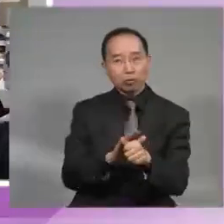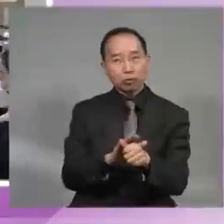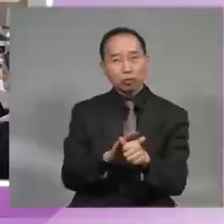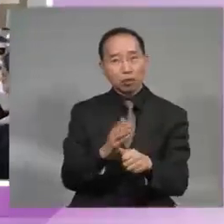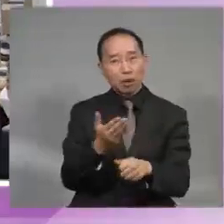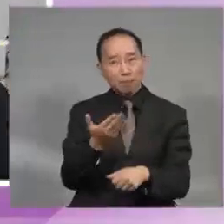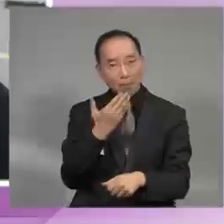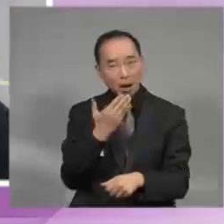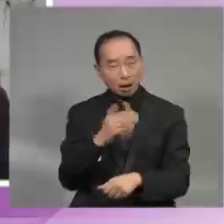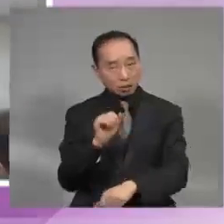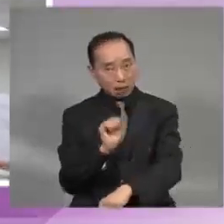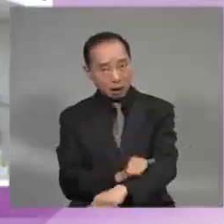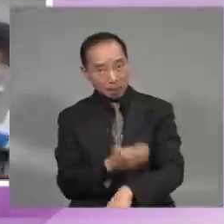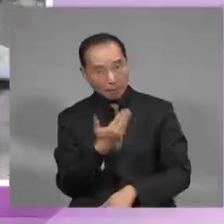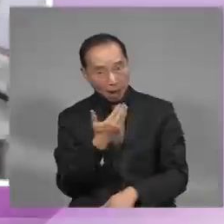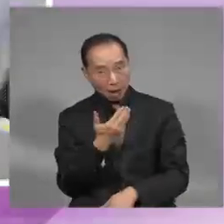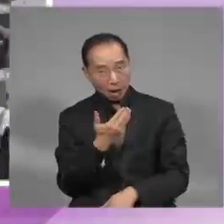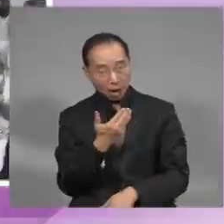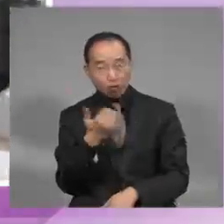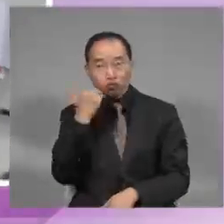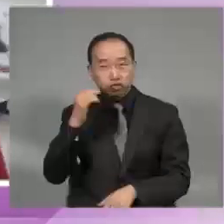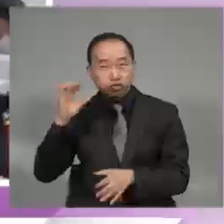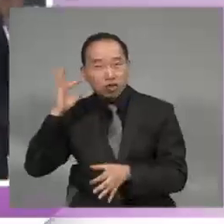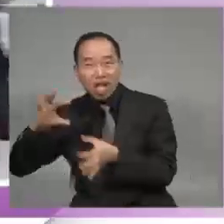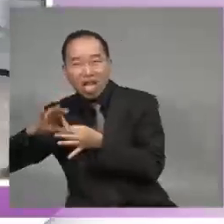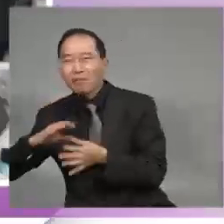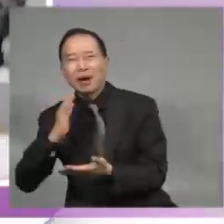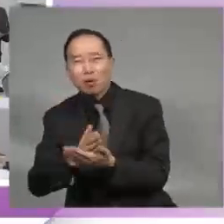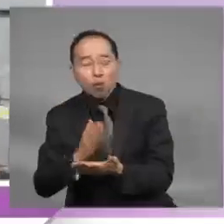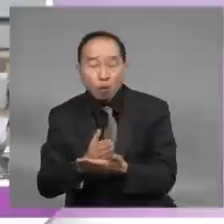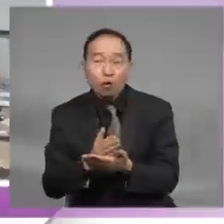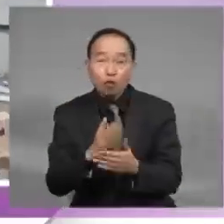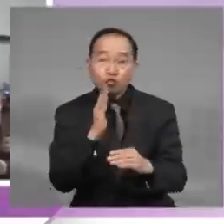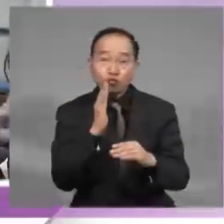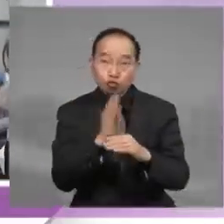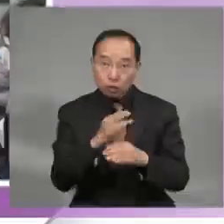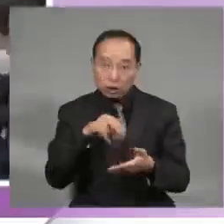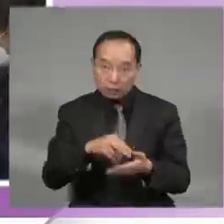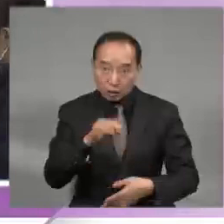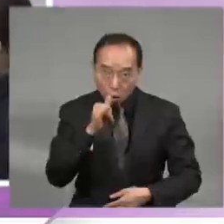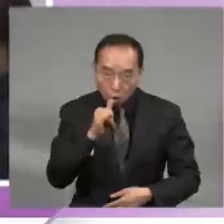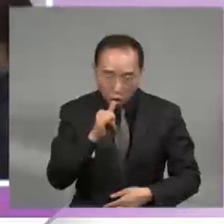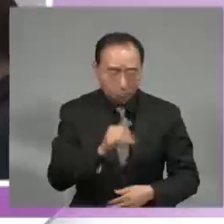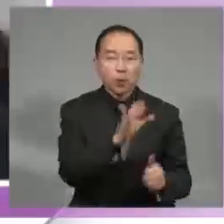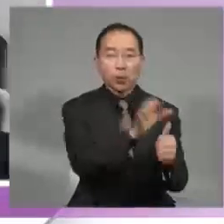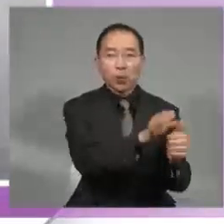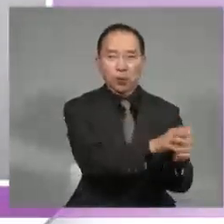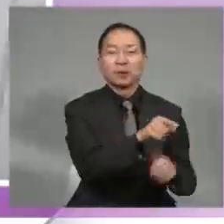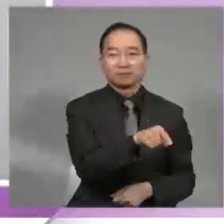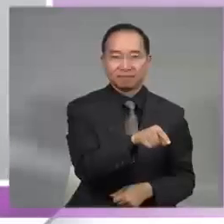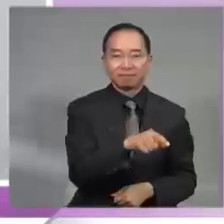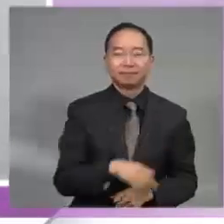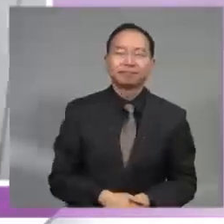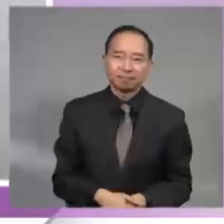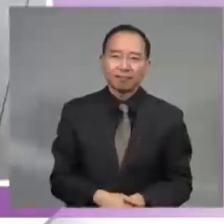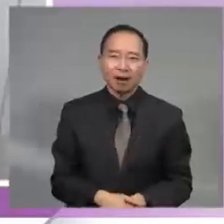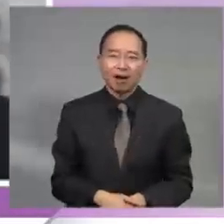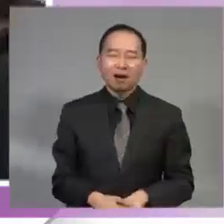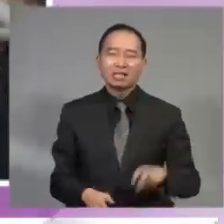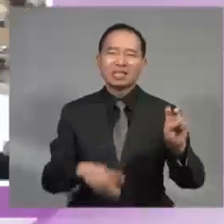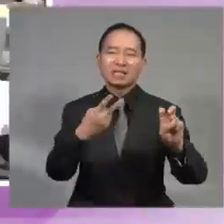그 중립적인 그 일반 국민들도 읍면동 선관위에서 위촉을 하고 있습니다. 네. 자, 20대 대통령